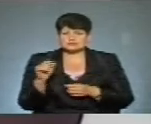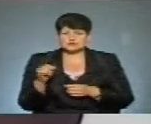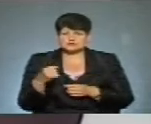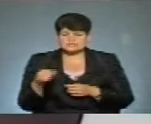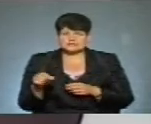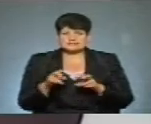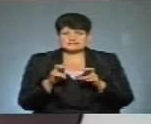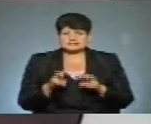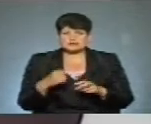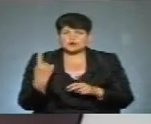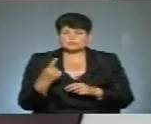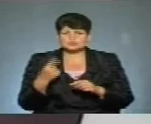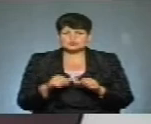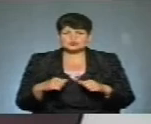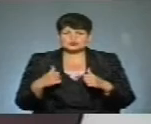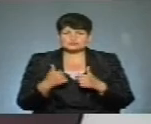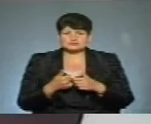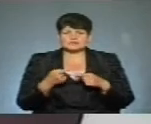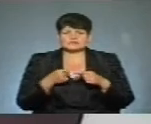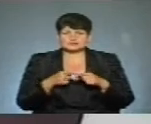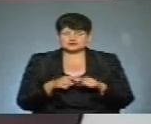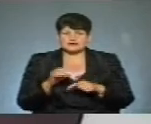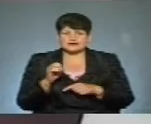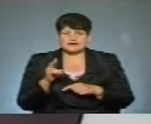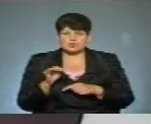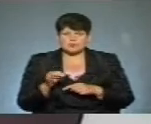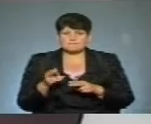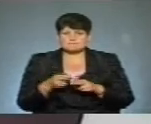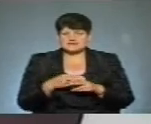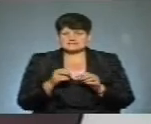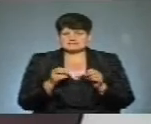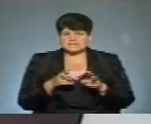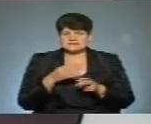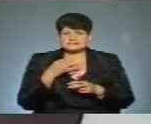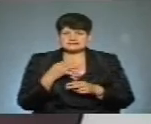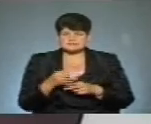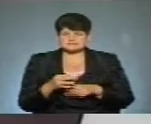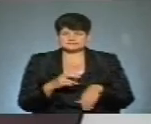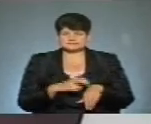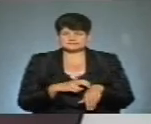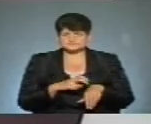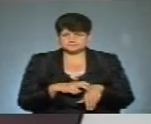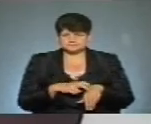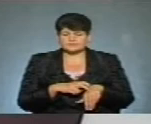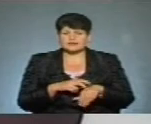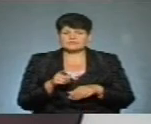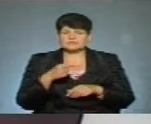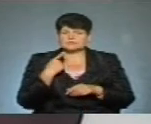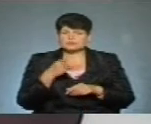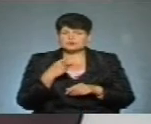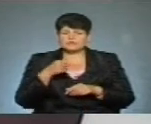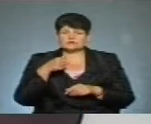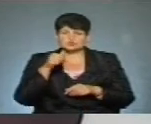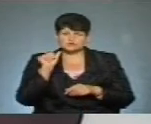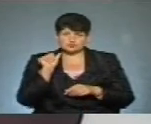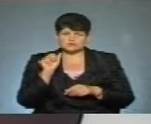серпня на засіданні обласної комісії техногенно-екологічної безпеки, розповіла епідеміологиня Світлана Маціпура. За її словами,